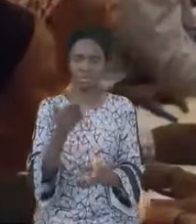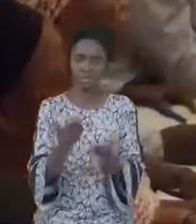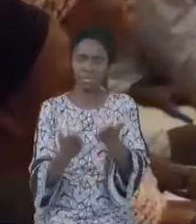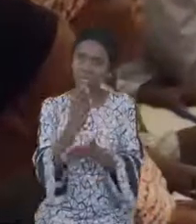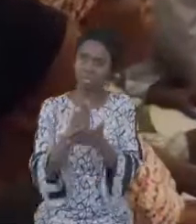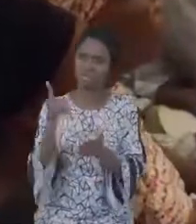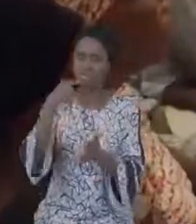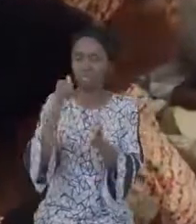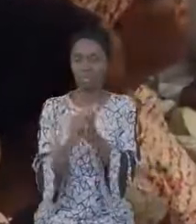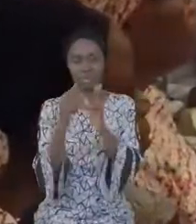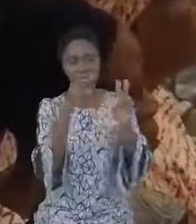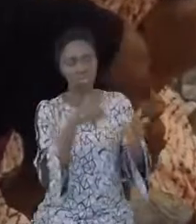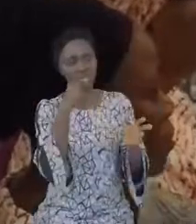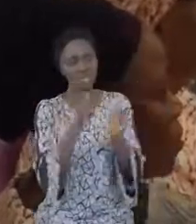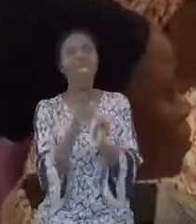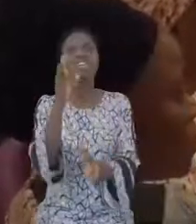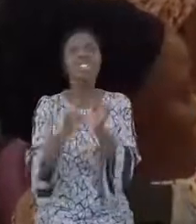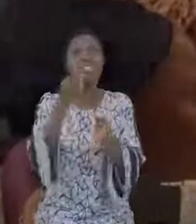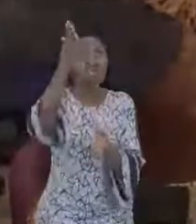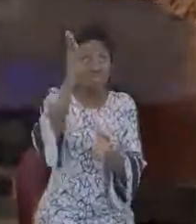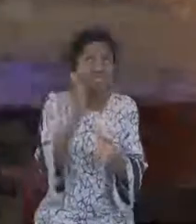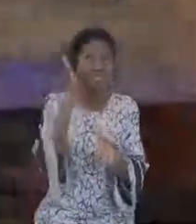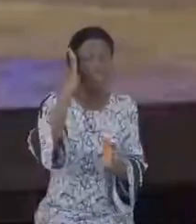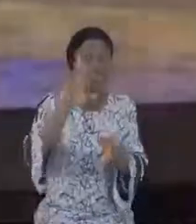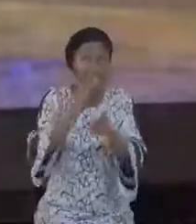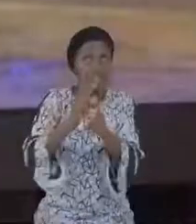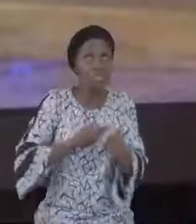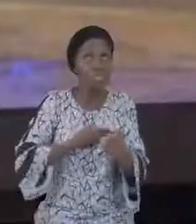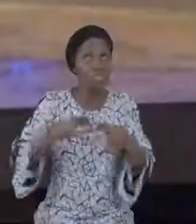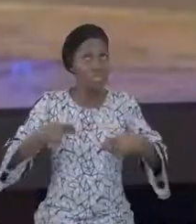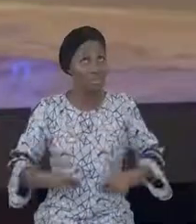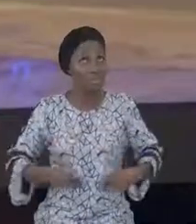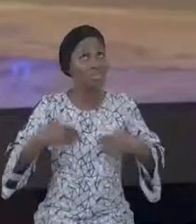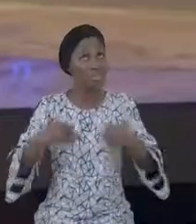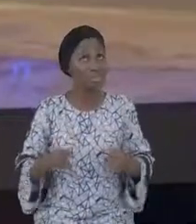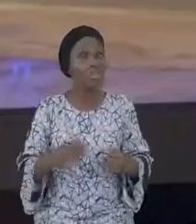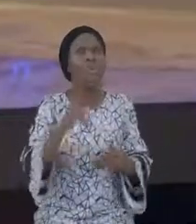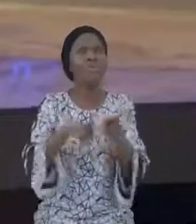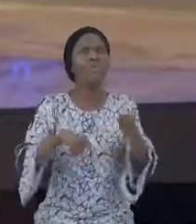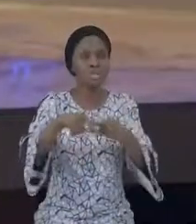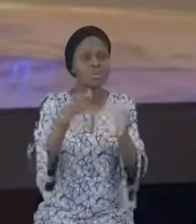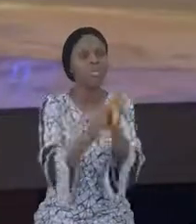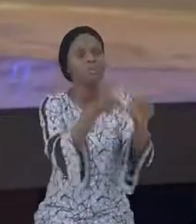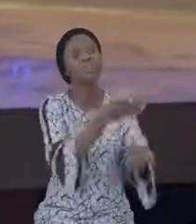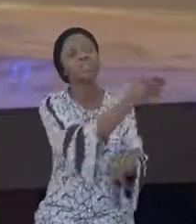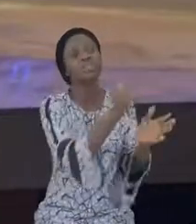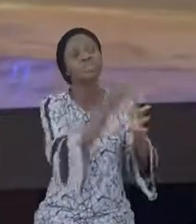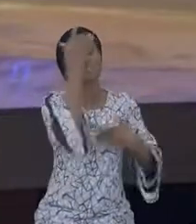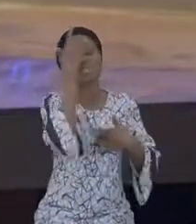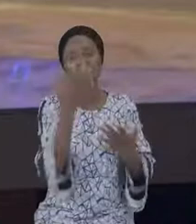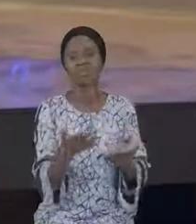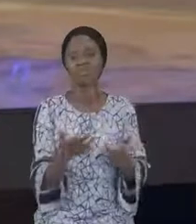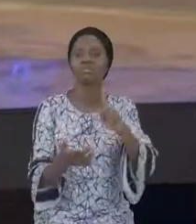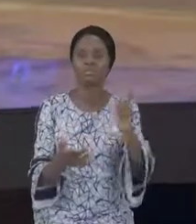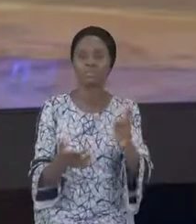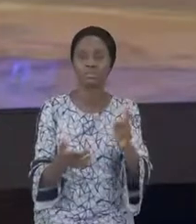va nous garder en bonne santé, et telle personne qui est malade. Mais on n'est pas content que la personne la soit malade, on ne condamne